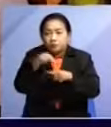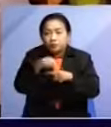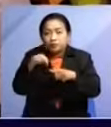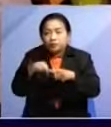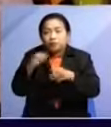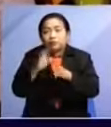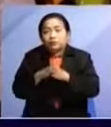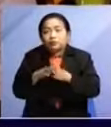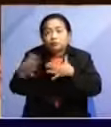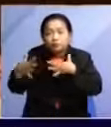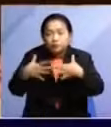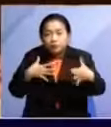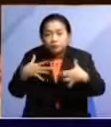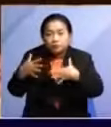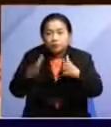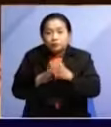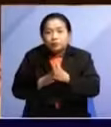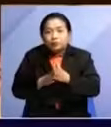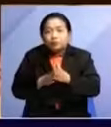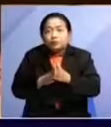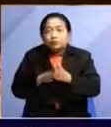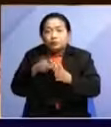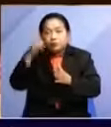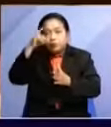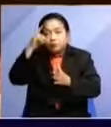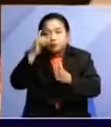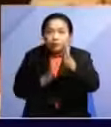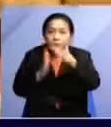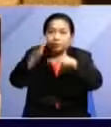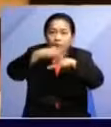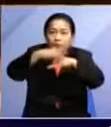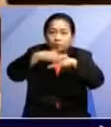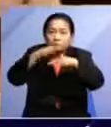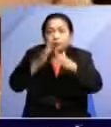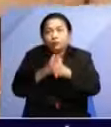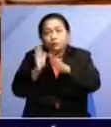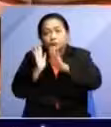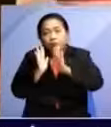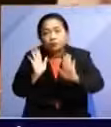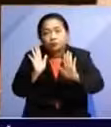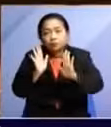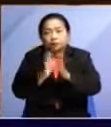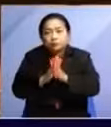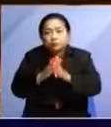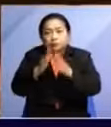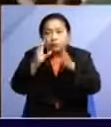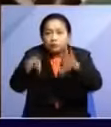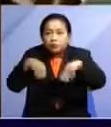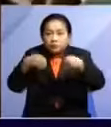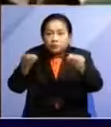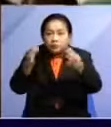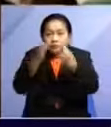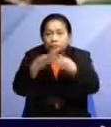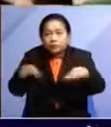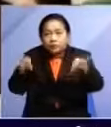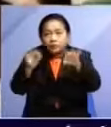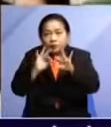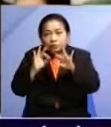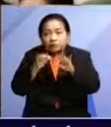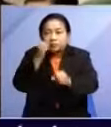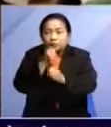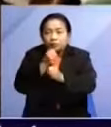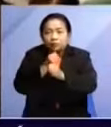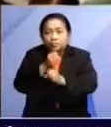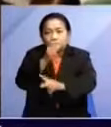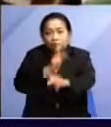จังหวะและมีแนวโน้มสัดส่วนที่เพิ่มขึ้นทุกปีจึงควรต้องหันมาสนใจตอนหนักและความสำคัญเกี่ยวกับงานด้านคนพิการและ